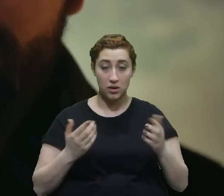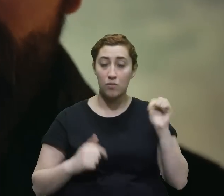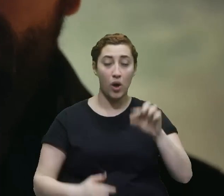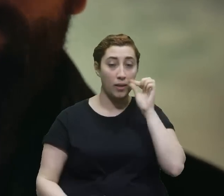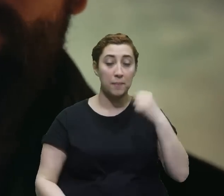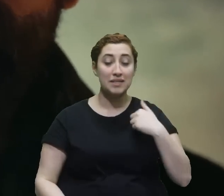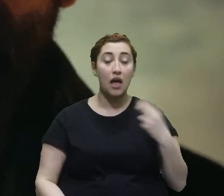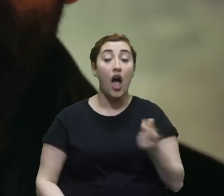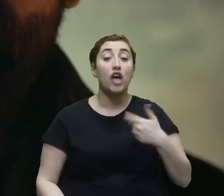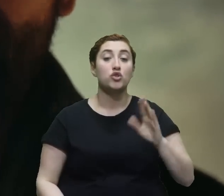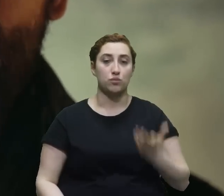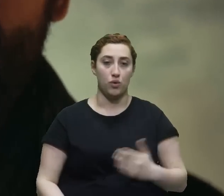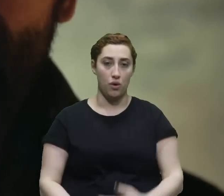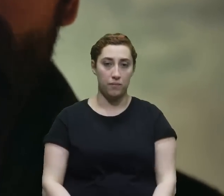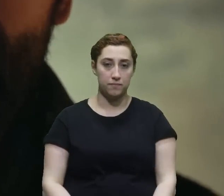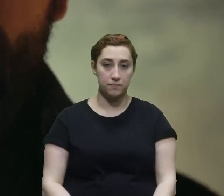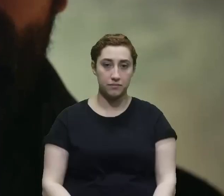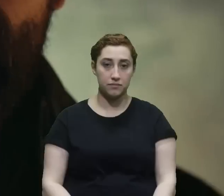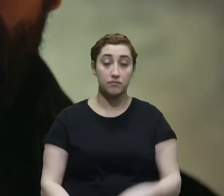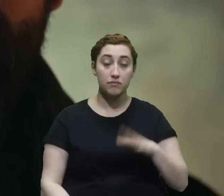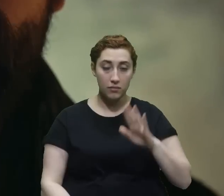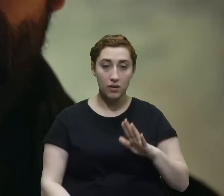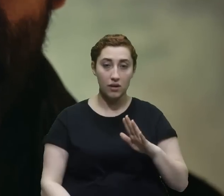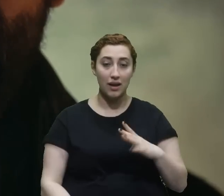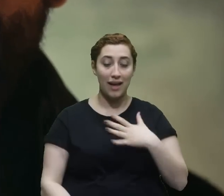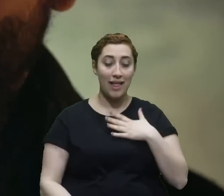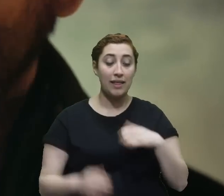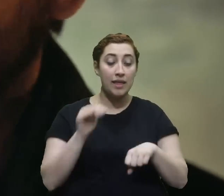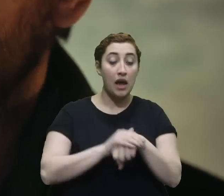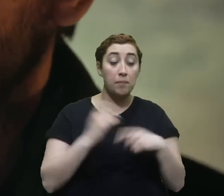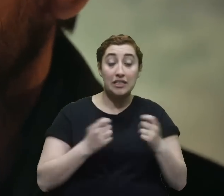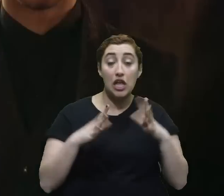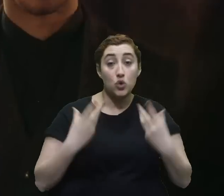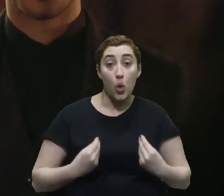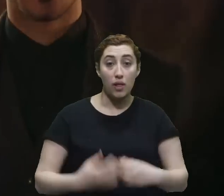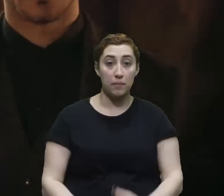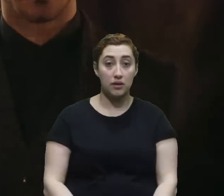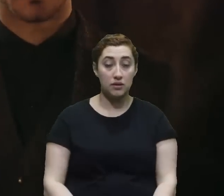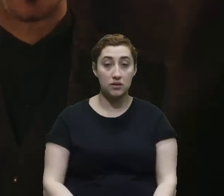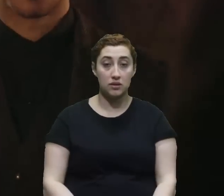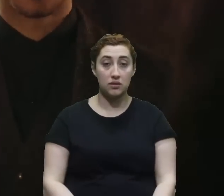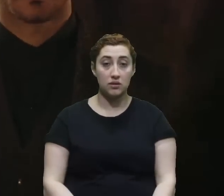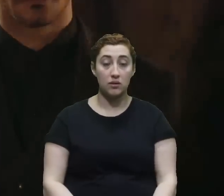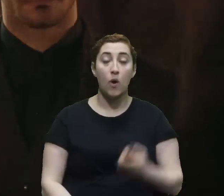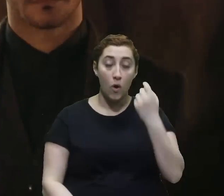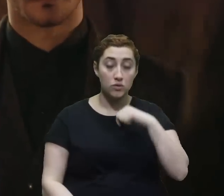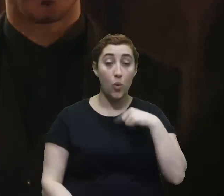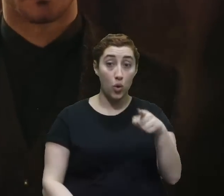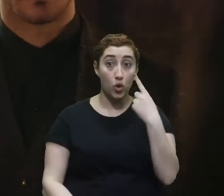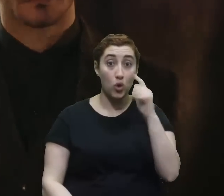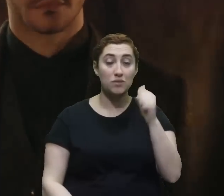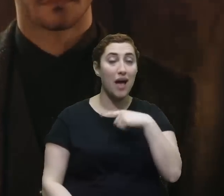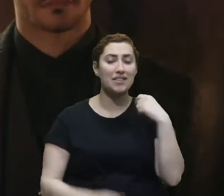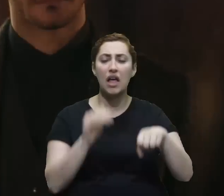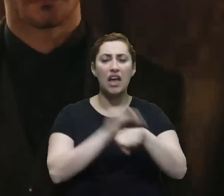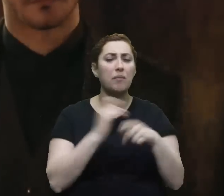Bu adam bizden kaçmıyor. Hatta amacı kendini yakalatmak bile olabilir. O yüzden onu gördüğünüzde